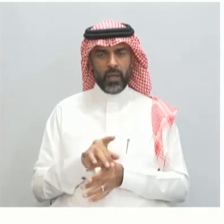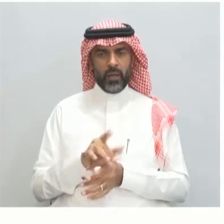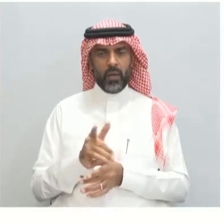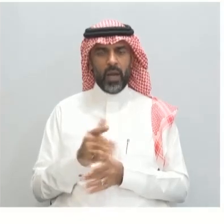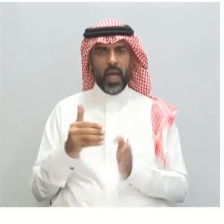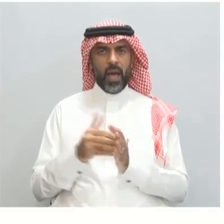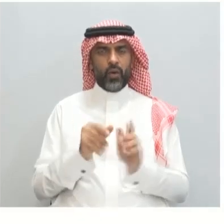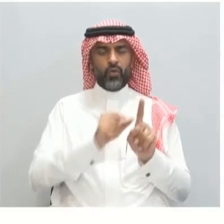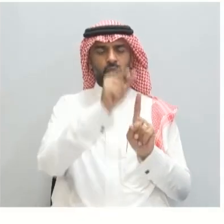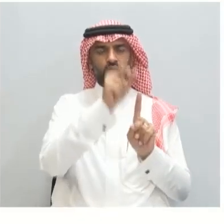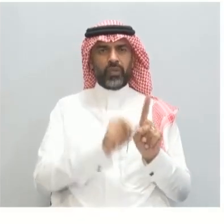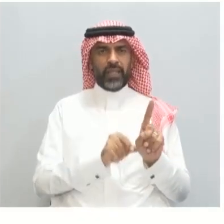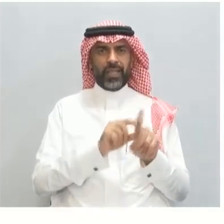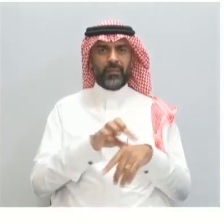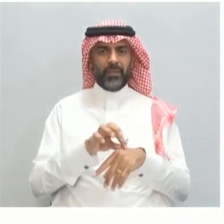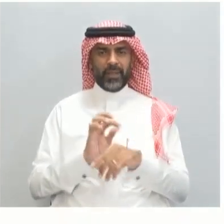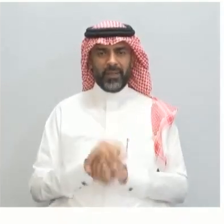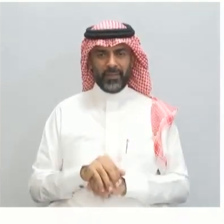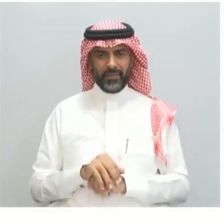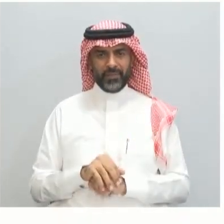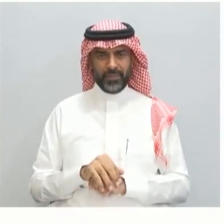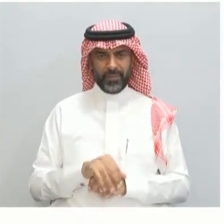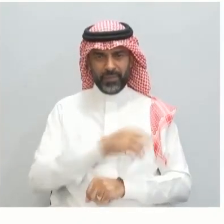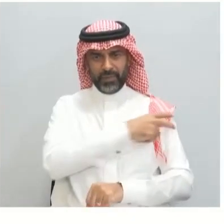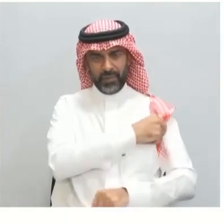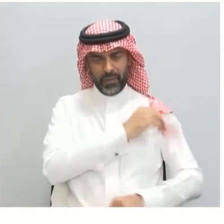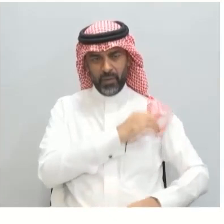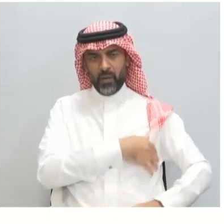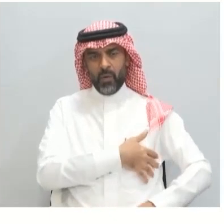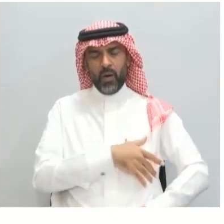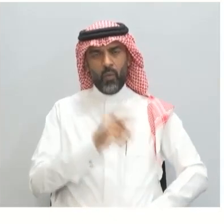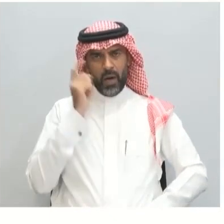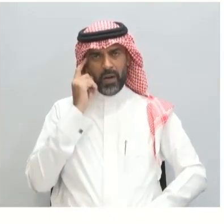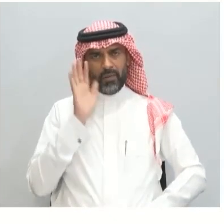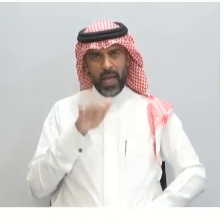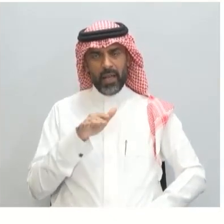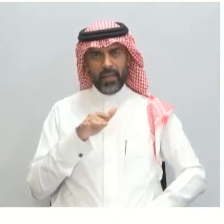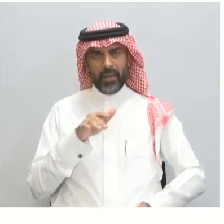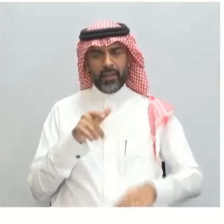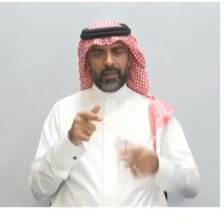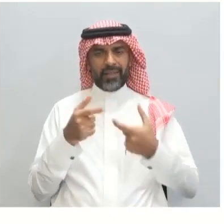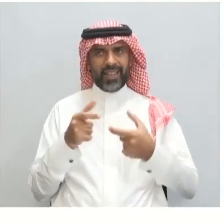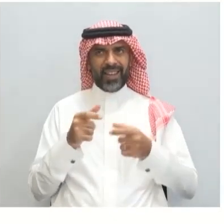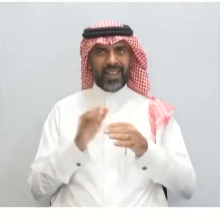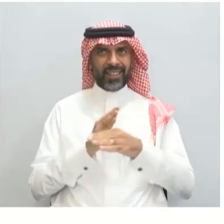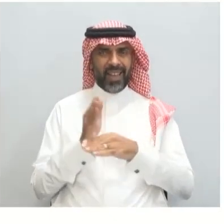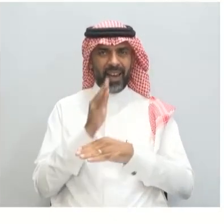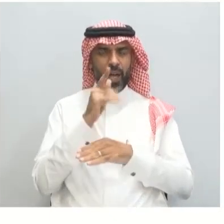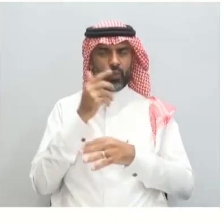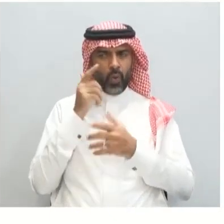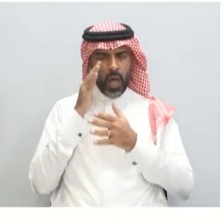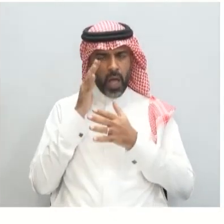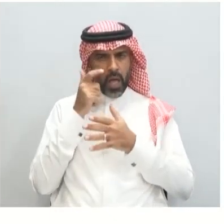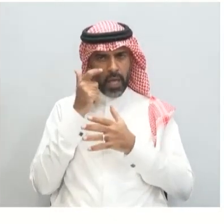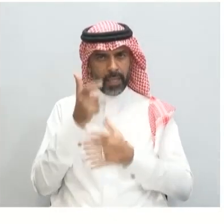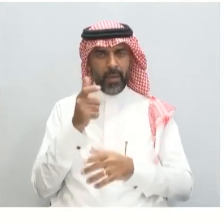العنصر الاخير وهو المستخدم وهو الجانب الانساني وتعرفت انا وانتم ايضا على اهتمام الرؤيه